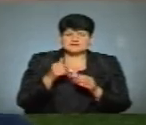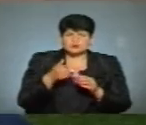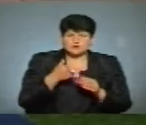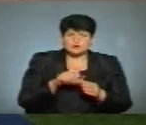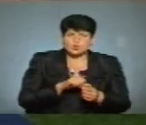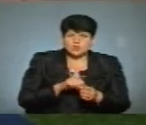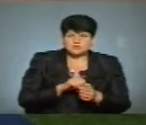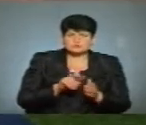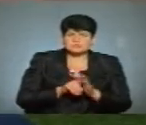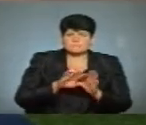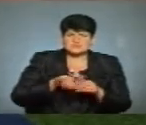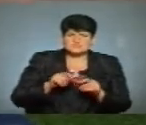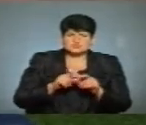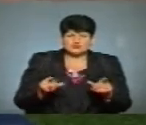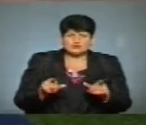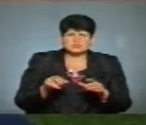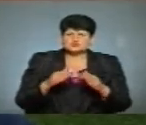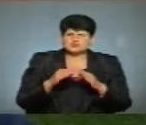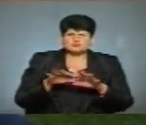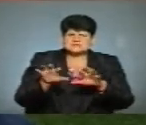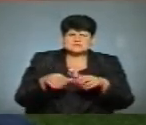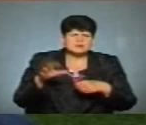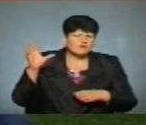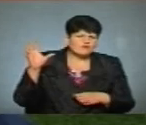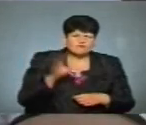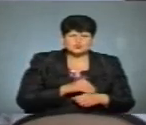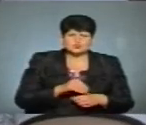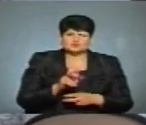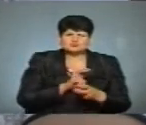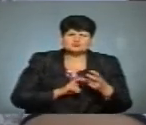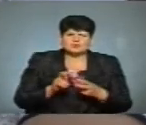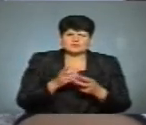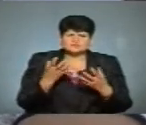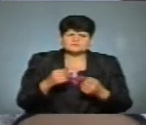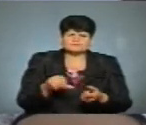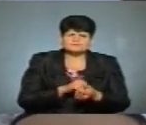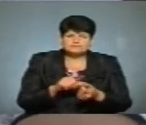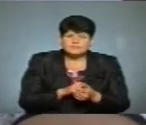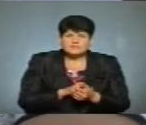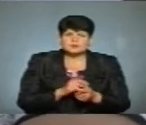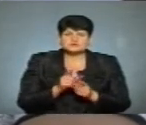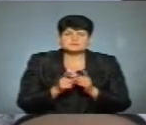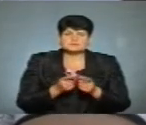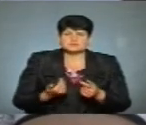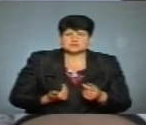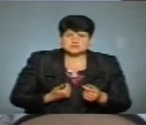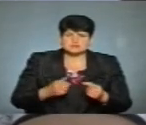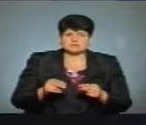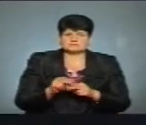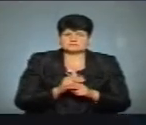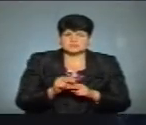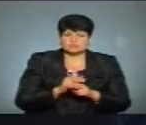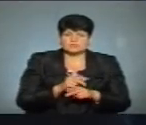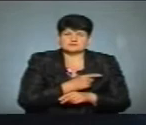школи. Каже, виносив з дому все цінне, шукаючи чергову дозу. Щоб змінити життя, Ігор Дідушок пройшов курс реабілітації